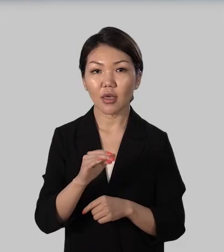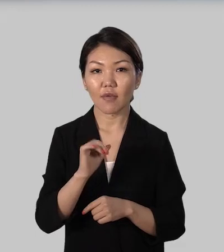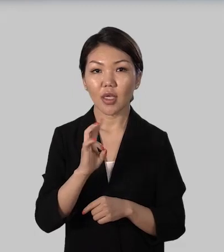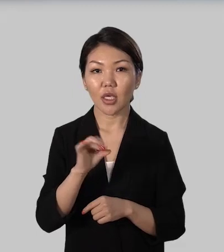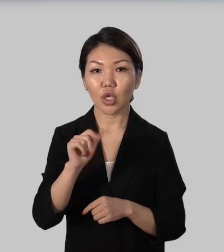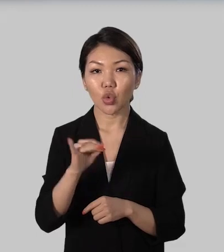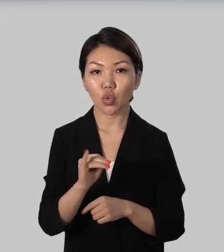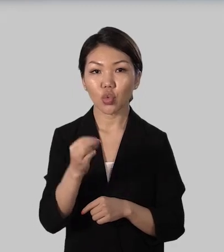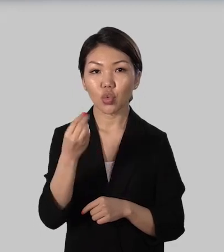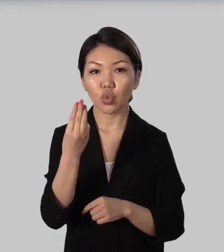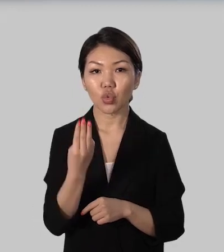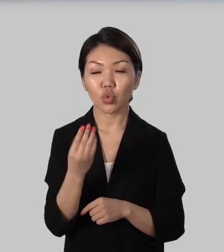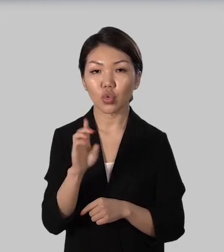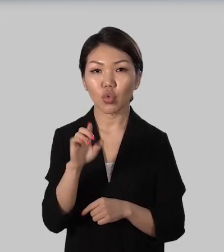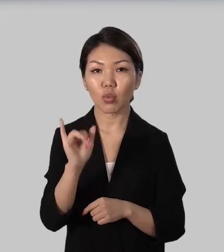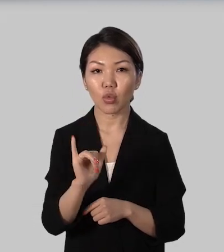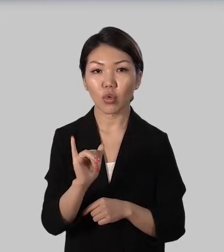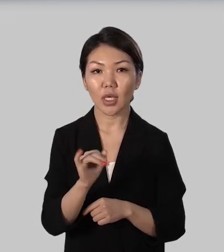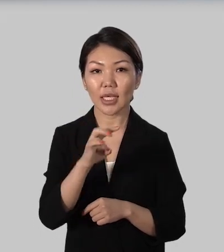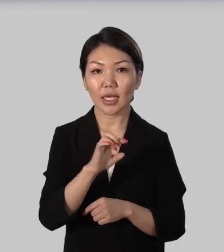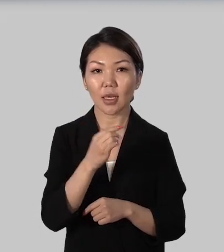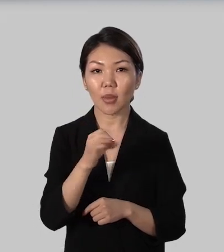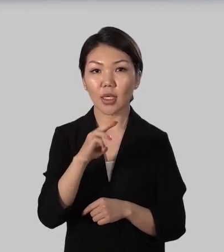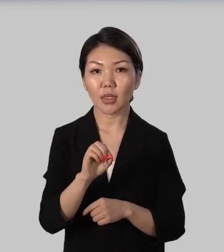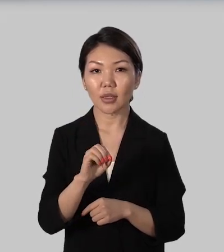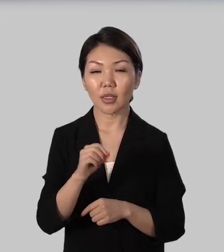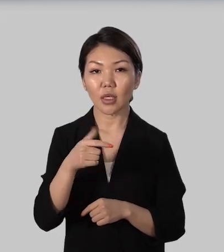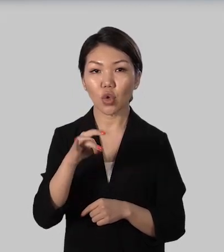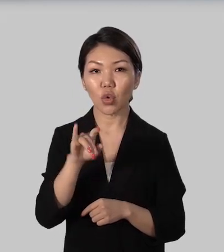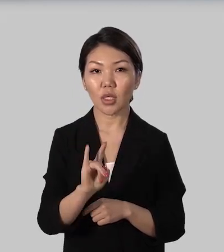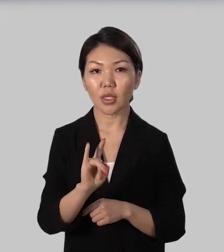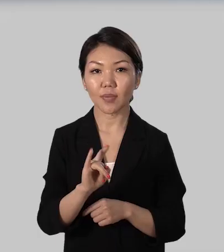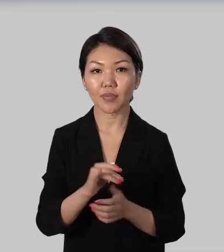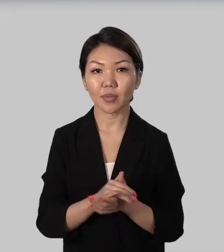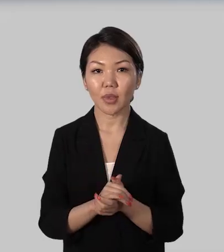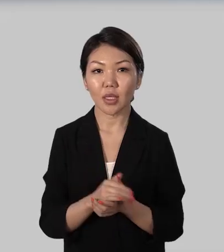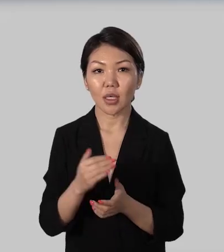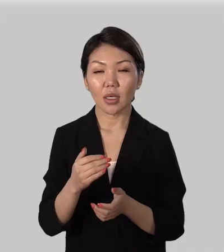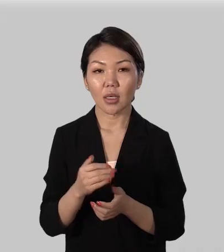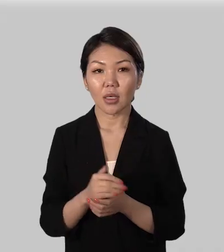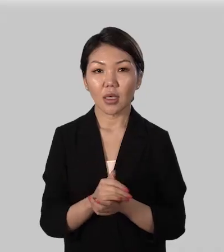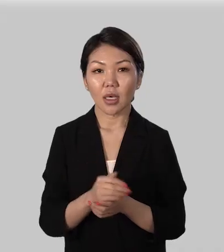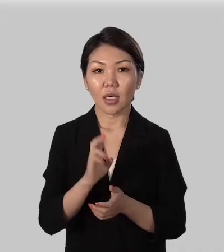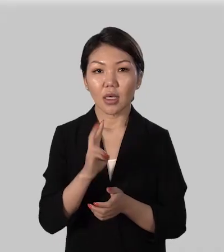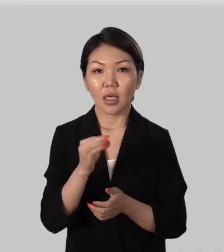каждое дерево похлопал бы по стволу чтобы ему не так страшно было